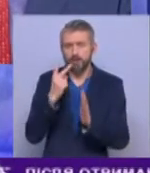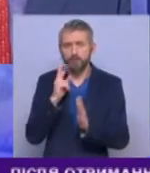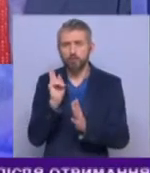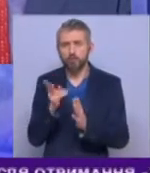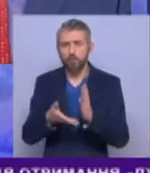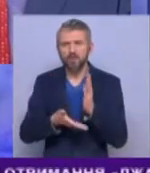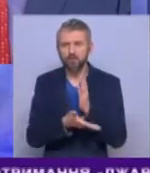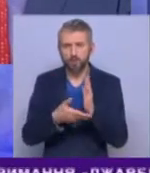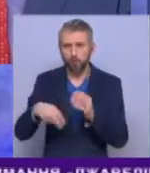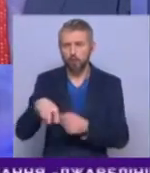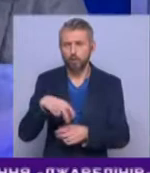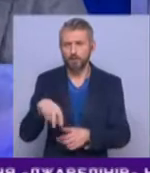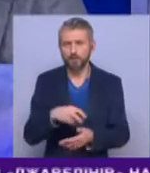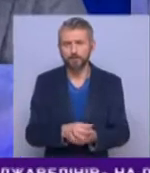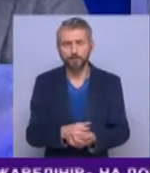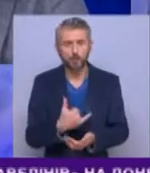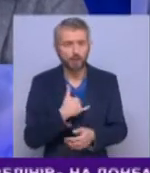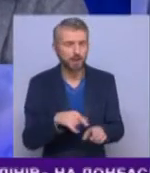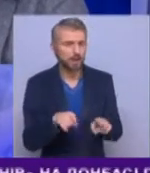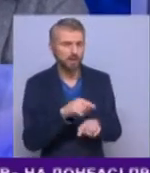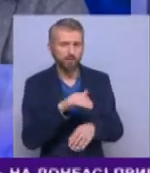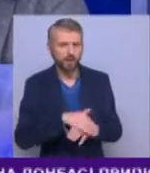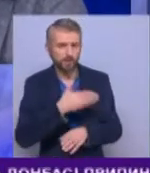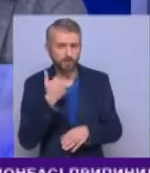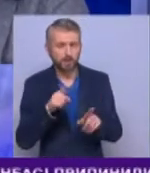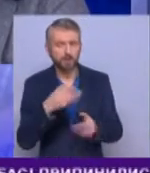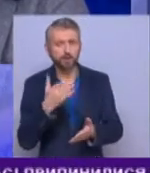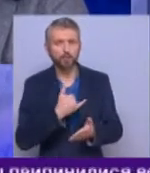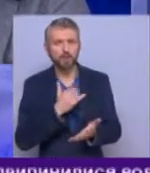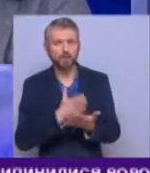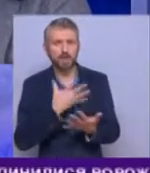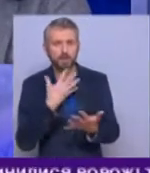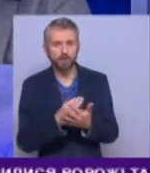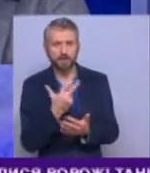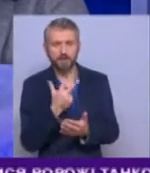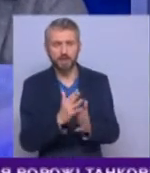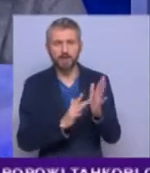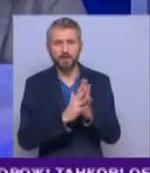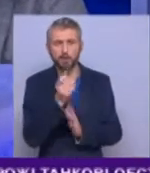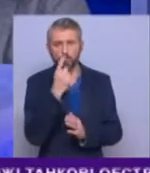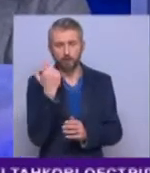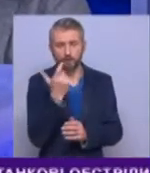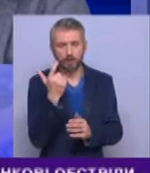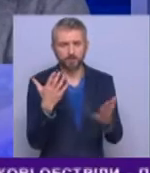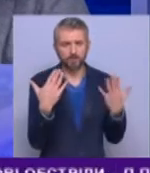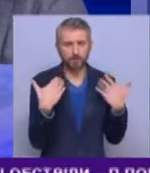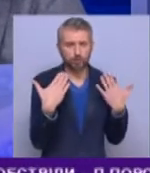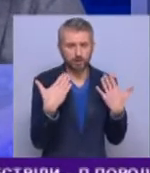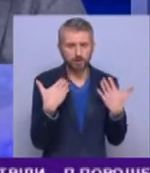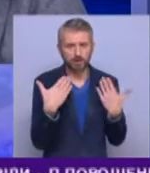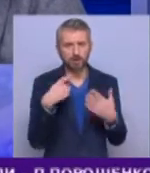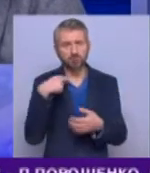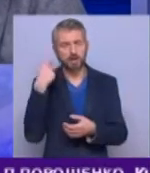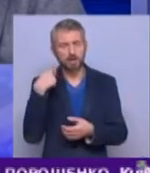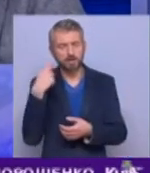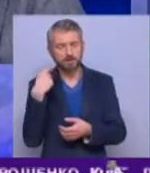пилкою ходить. Ні, ну тут в нас таких фактів немає, навіть якщо в нас є свої там три лісопаркові господарства, це Святошинське лісопаркове господарство,